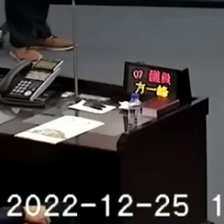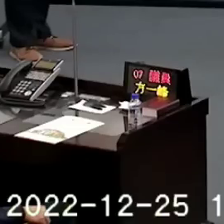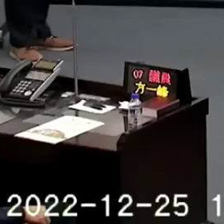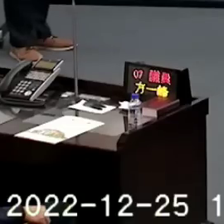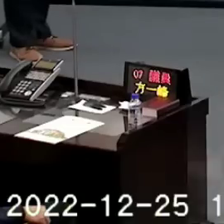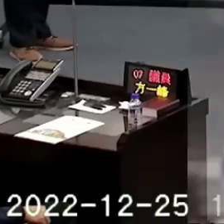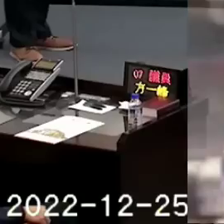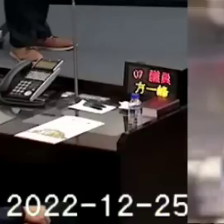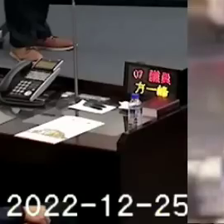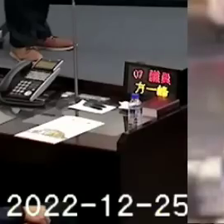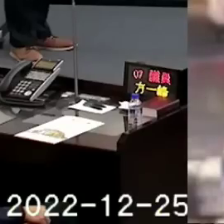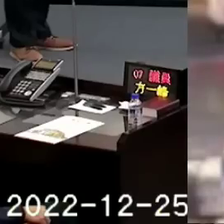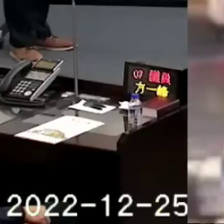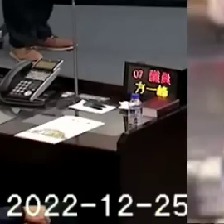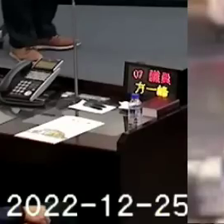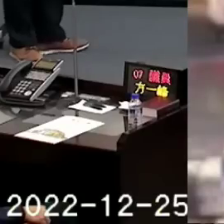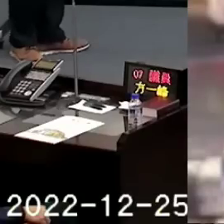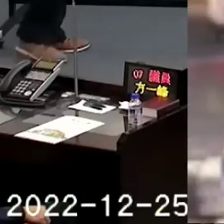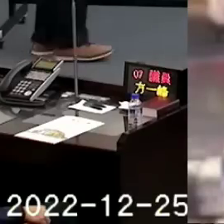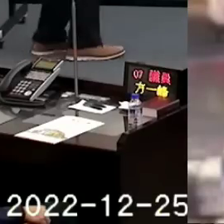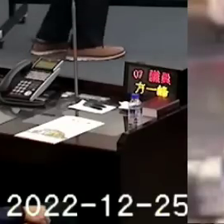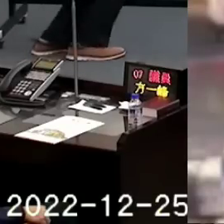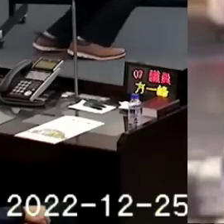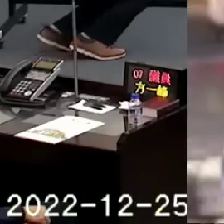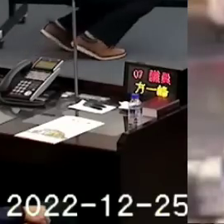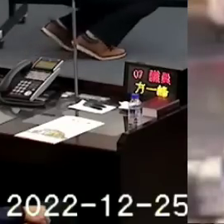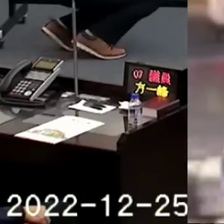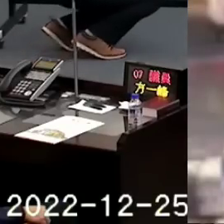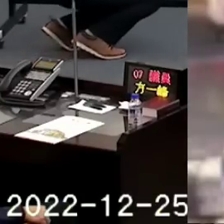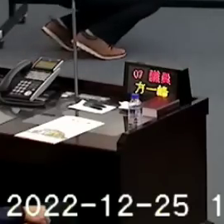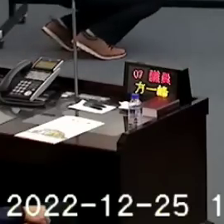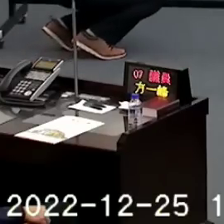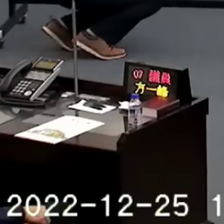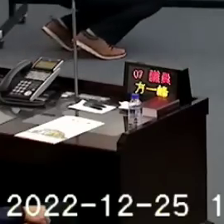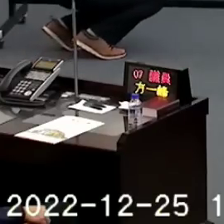邱丽丽一票由张世贤议员投出。 邱丽丽一票。